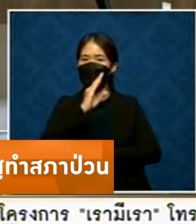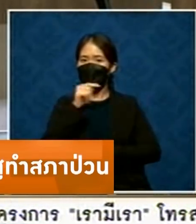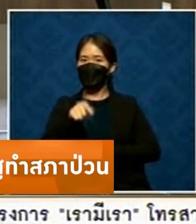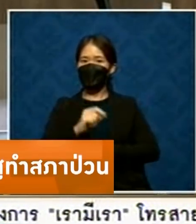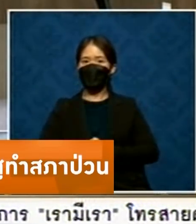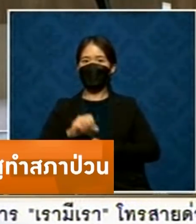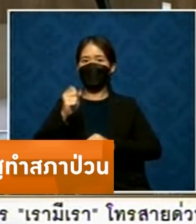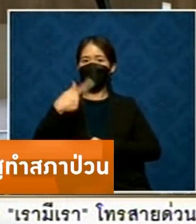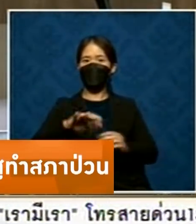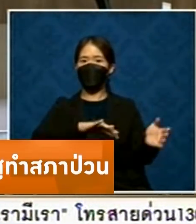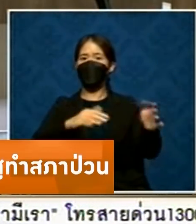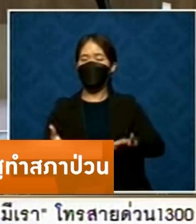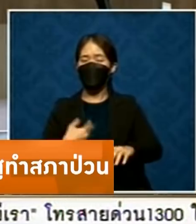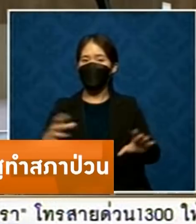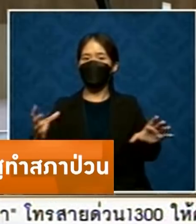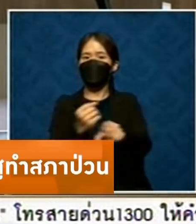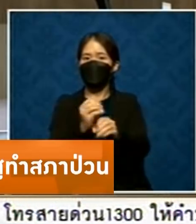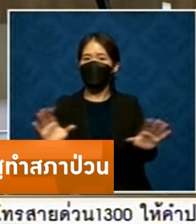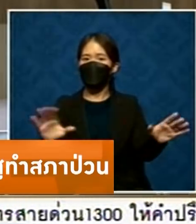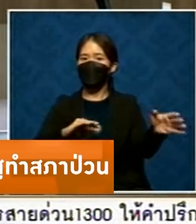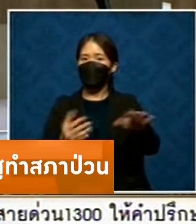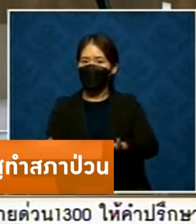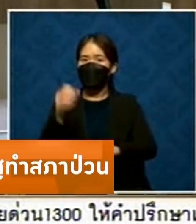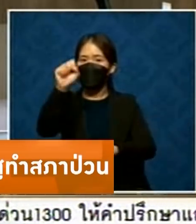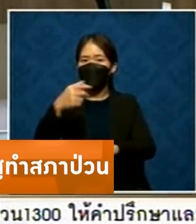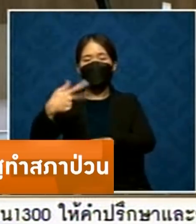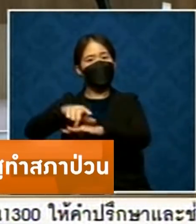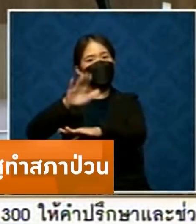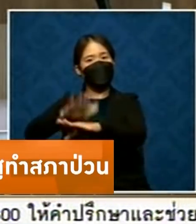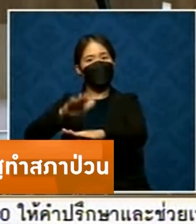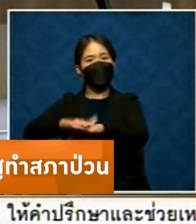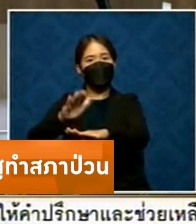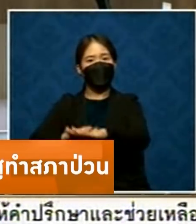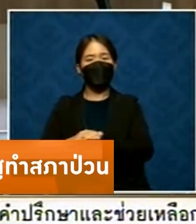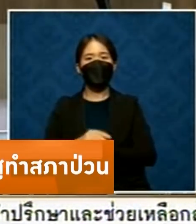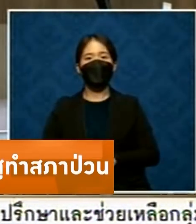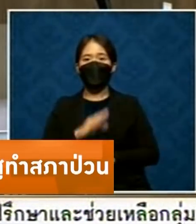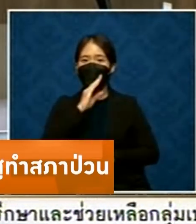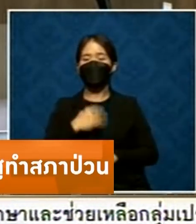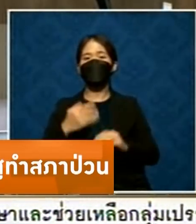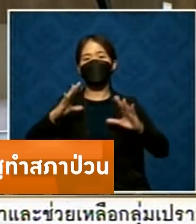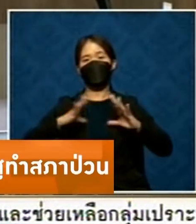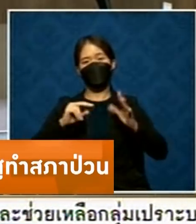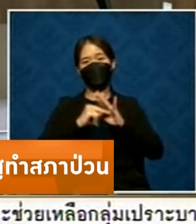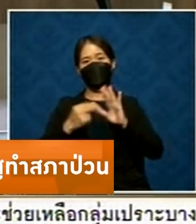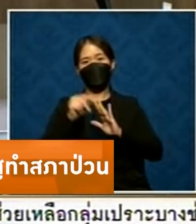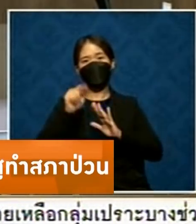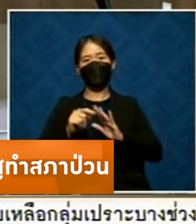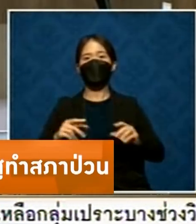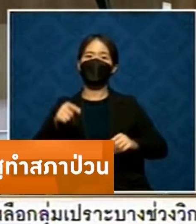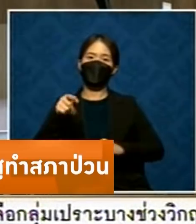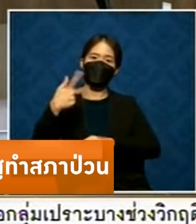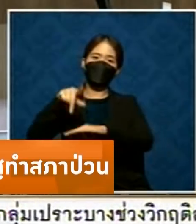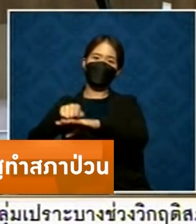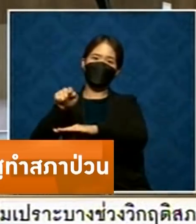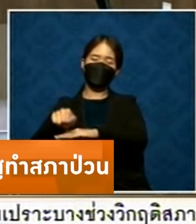ไม่ทำงานนะครับถือว่าจะอธิบายอย่างไรว่าสะพานร่วมไม่ใช่สอนไม่ทำงานไม่ใช่สอนให้เป็นประชุมแปลกเป็นการร่วม